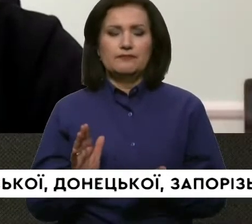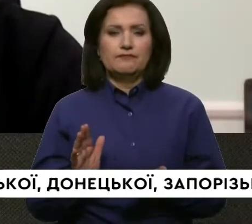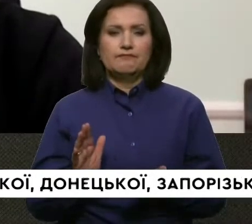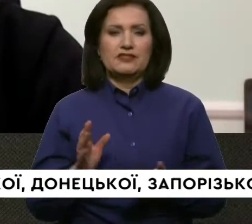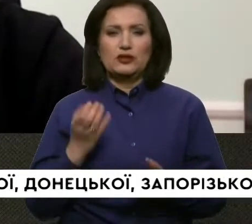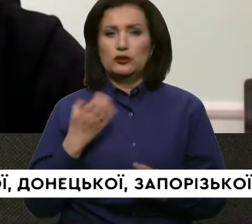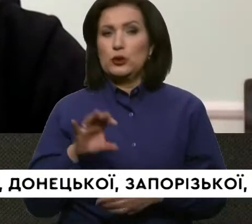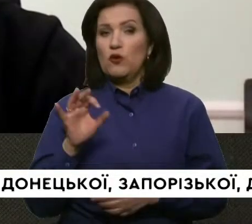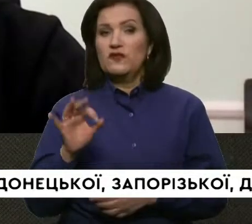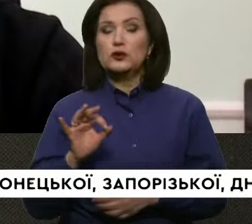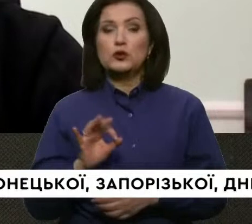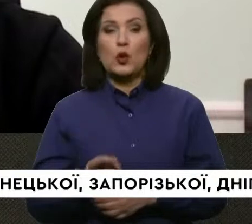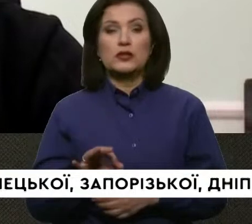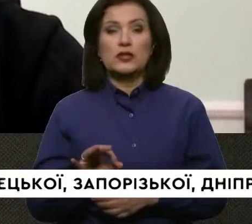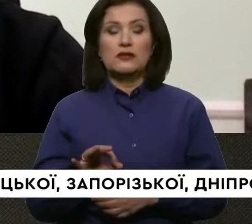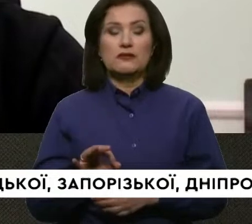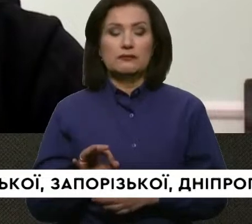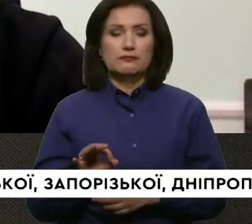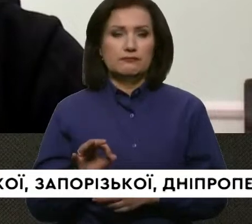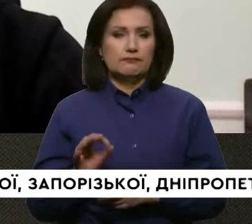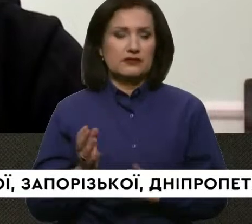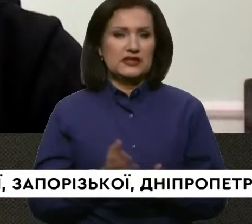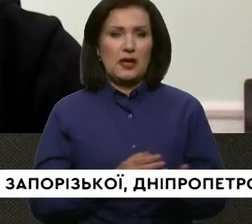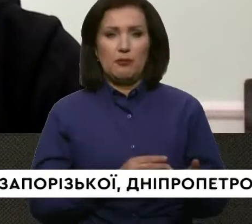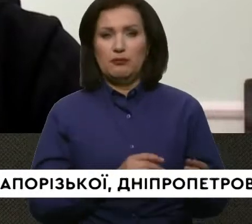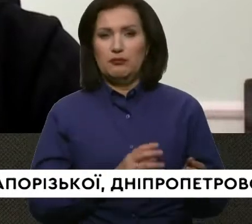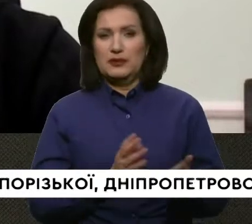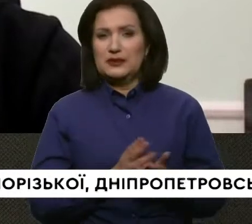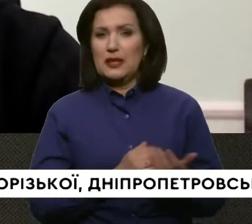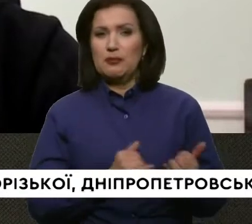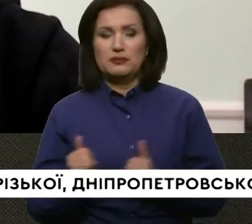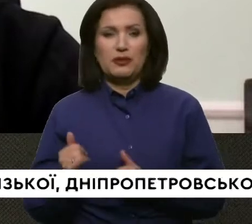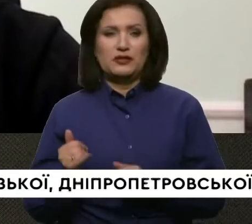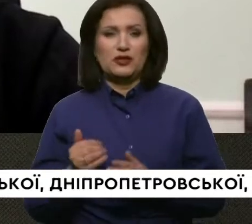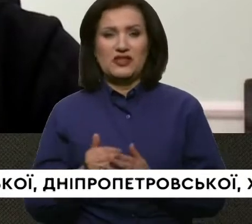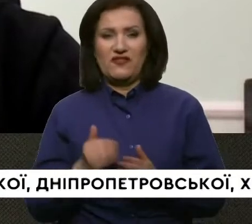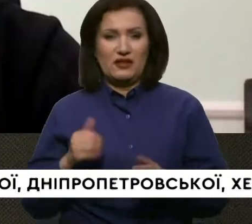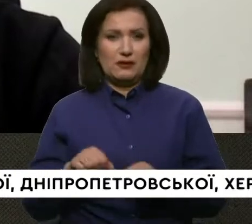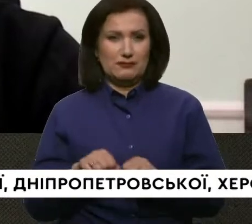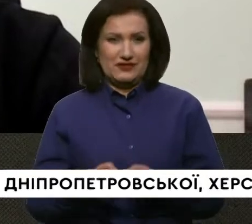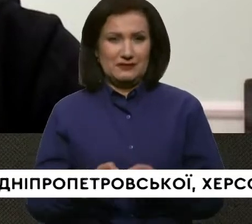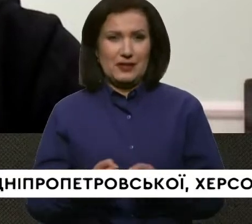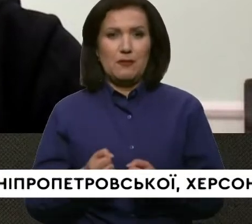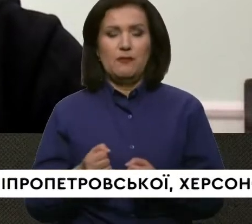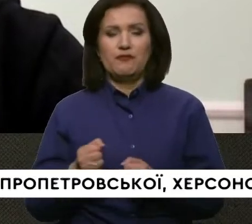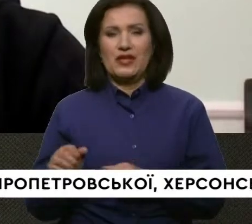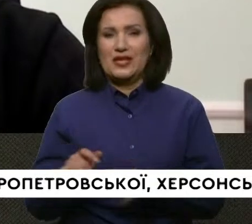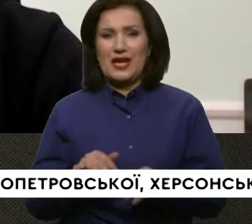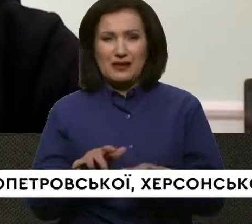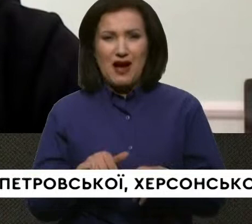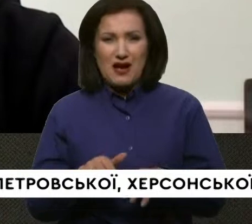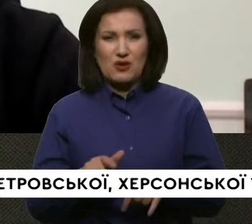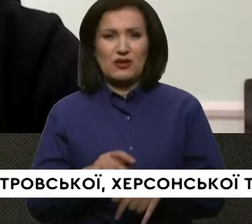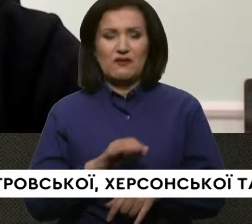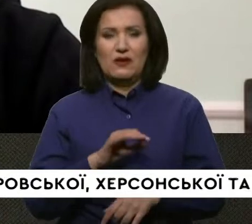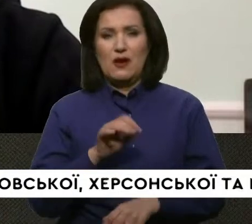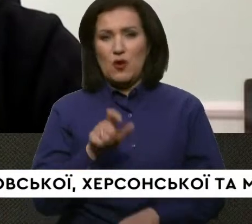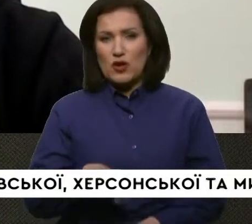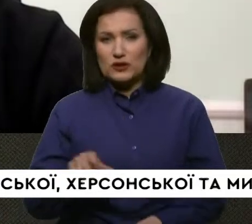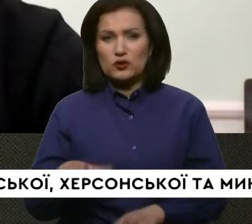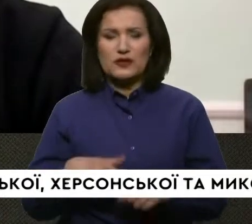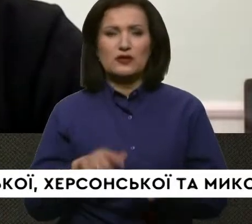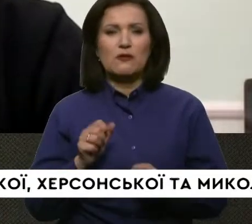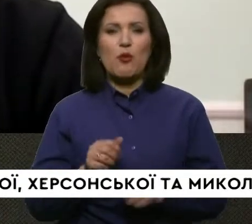не є на 100% забезпеченою від діяльності хакерів, а також від діяльності користувачів,